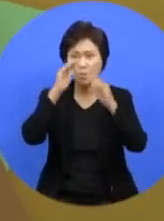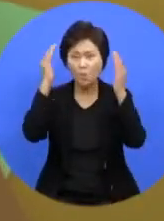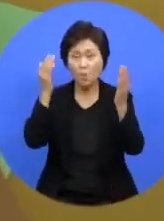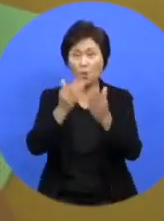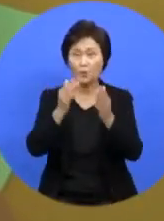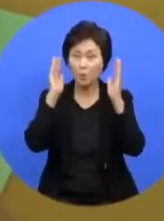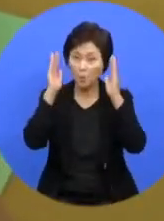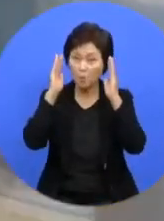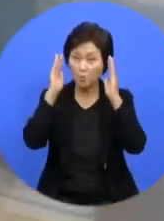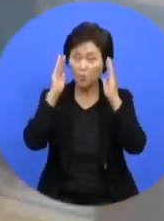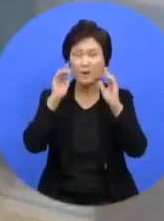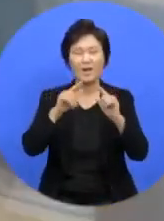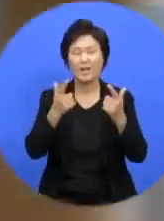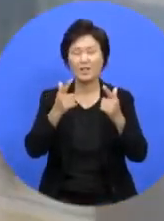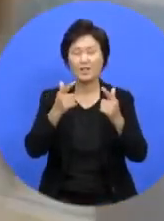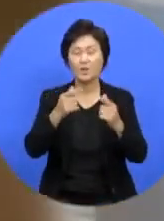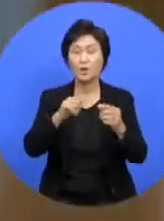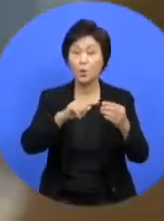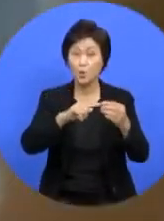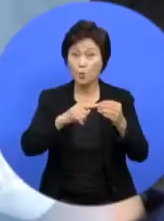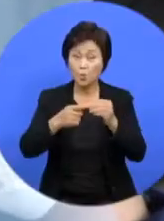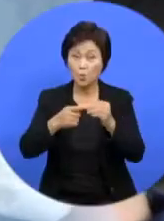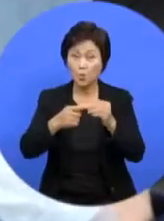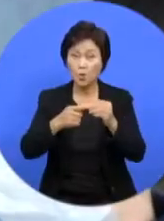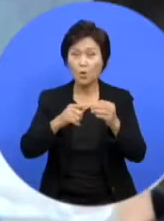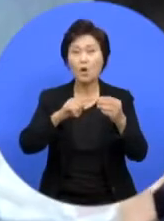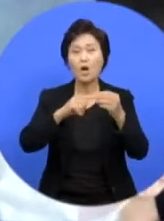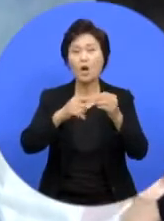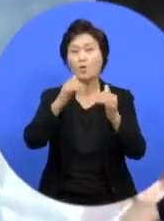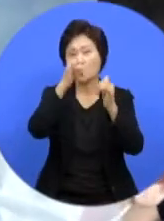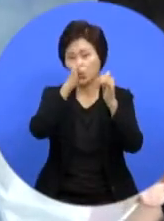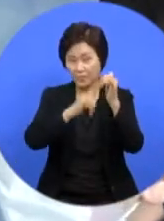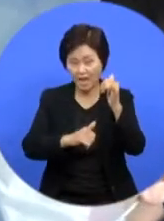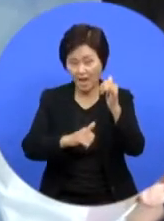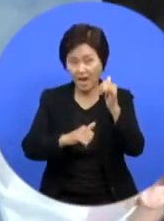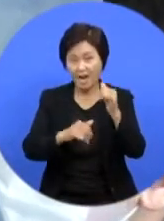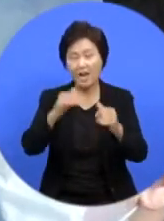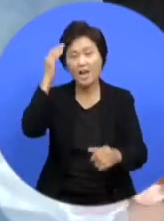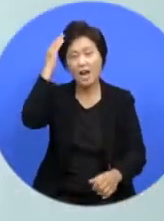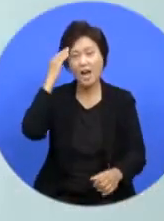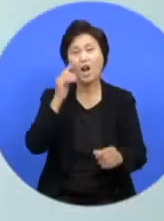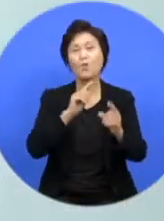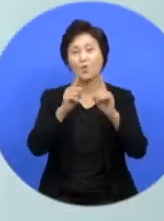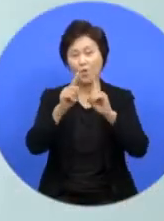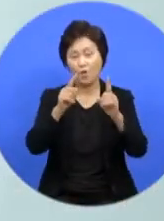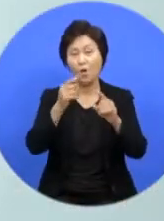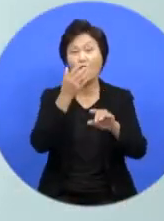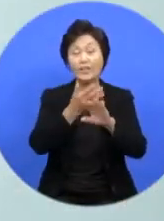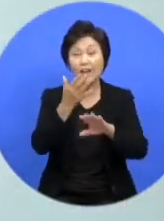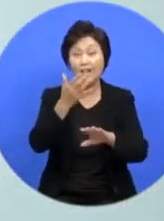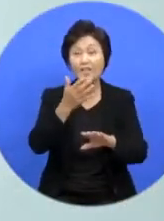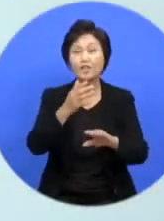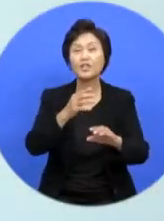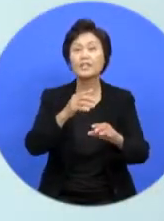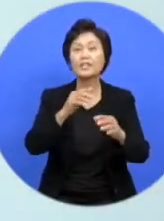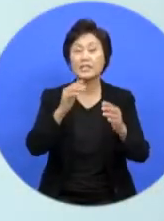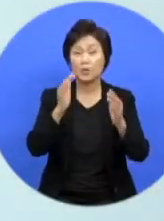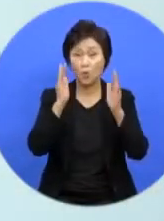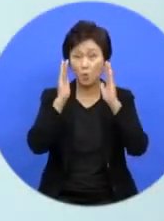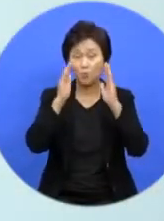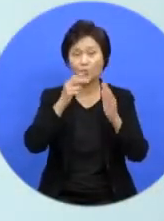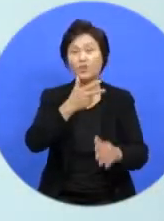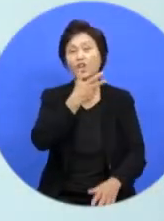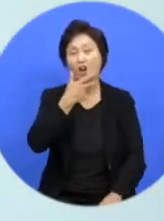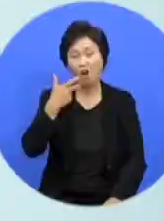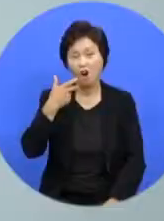국어 국사는 한국어로 하고 있고요. 네. 다른 프로그램은 다 영어로 하고 있고 중국어도 영어로 지금 그래요. 중국어를